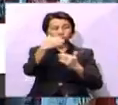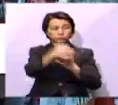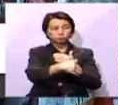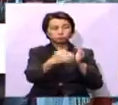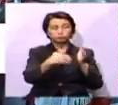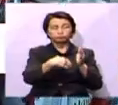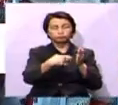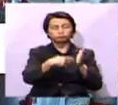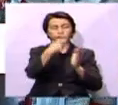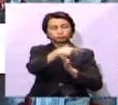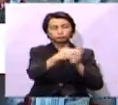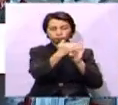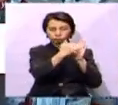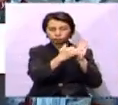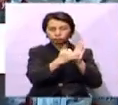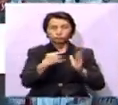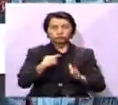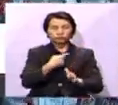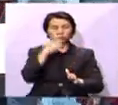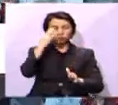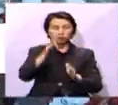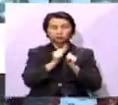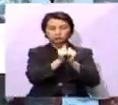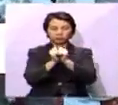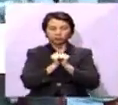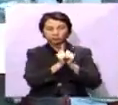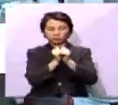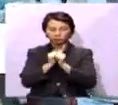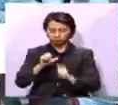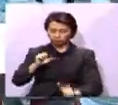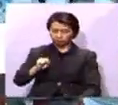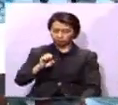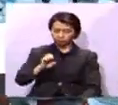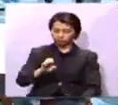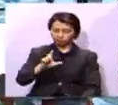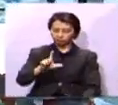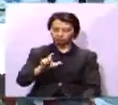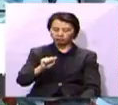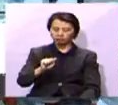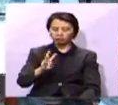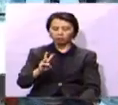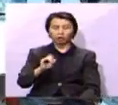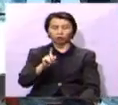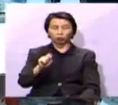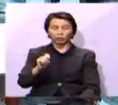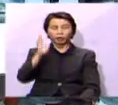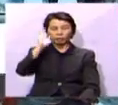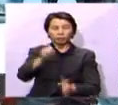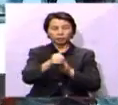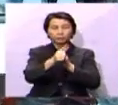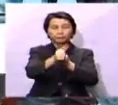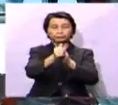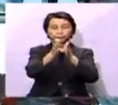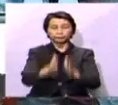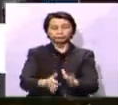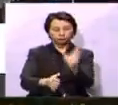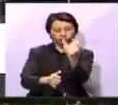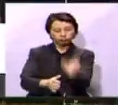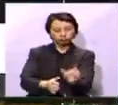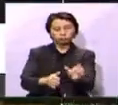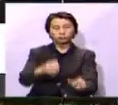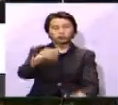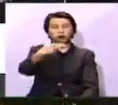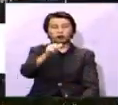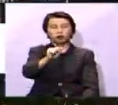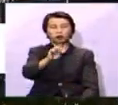yang adanya adalah kita akan sama-sama berselawat, yang mana akan dipimpin insyaAllah oleh Syekh Habib